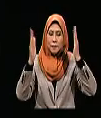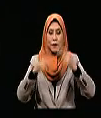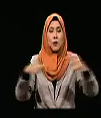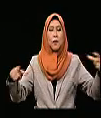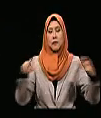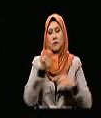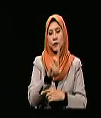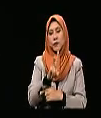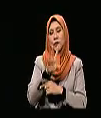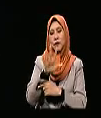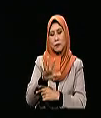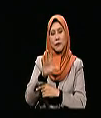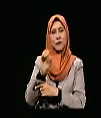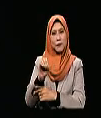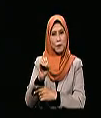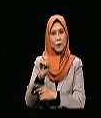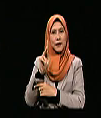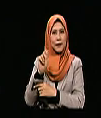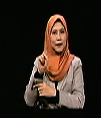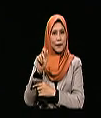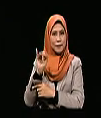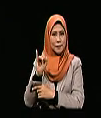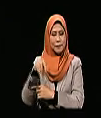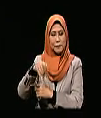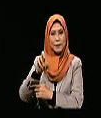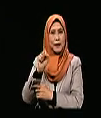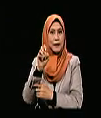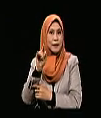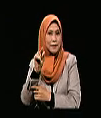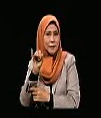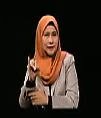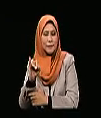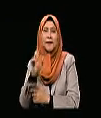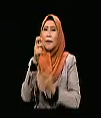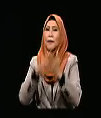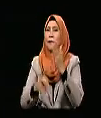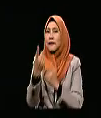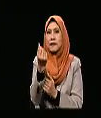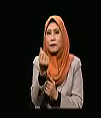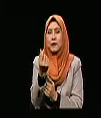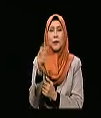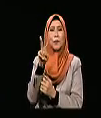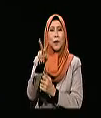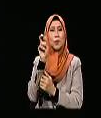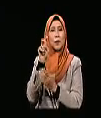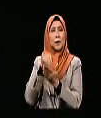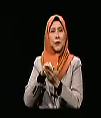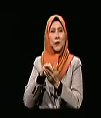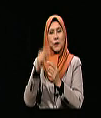keluasan 750 kaki persegi, harganya ialah RM200,000, yang melibatkan